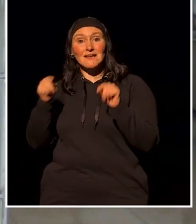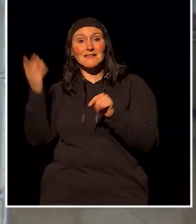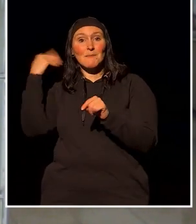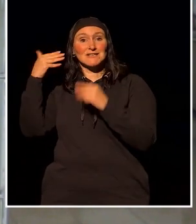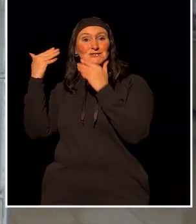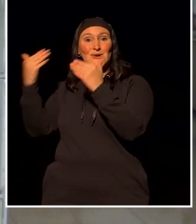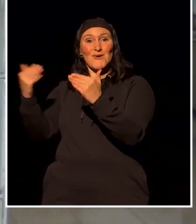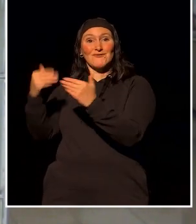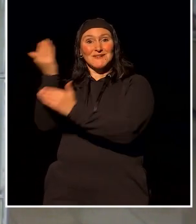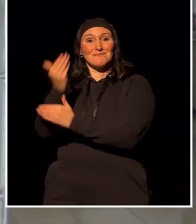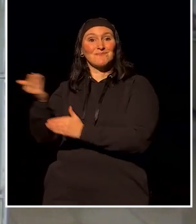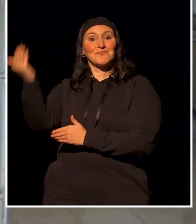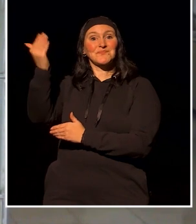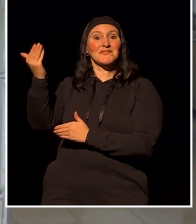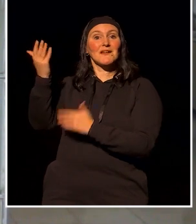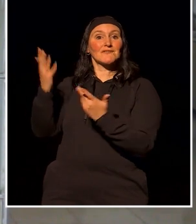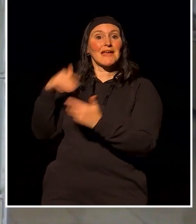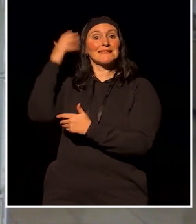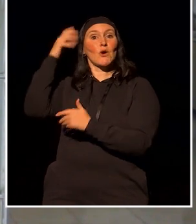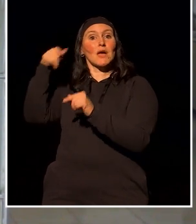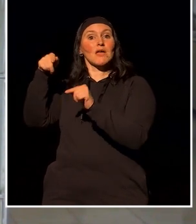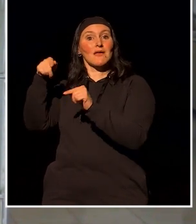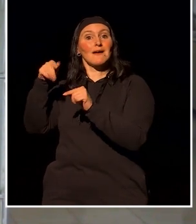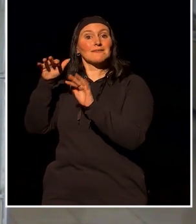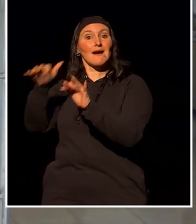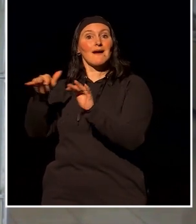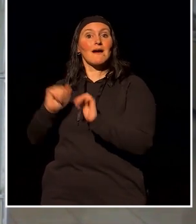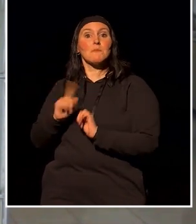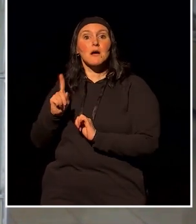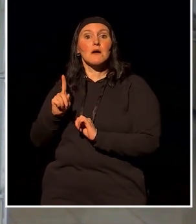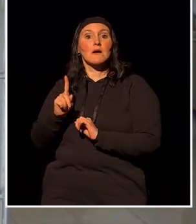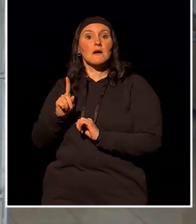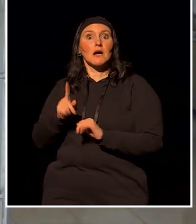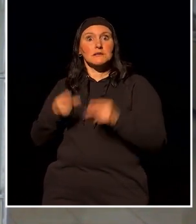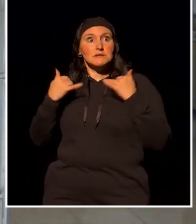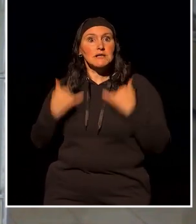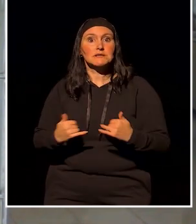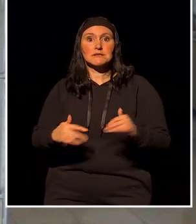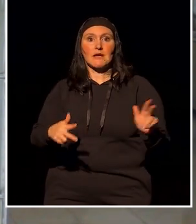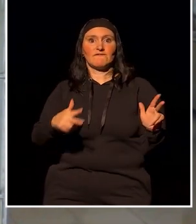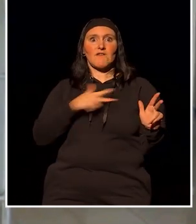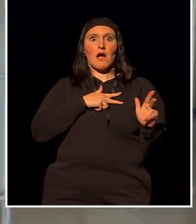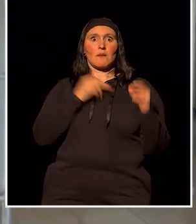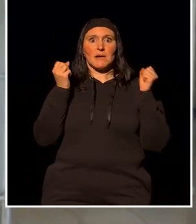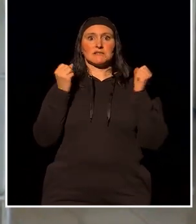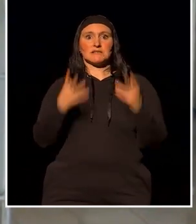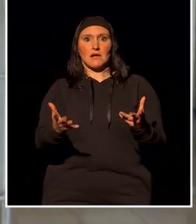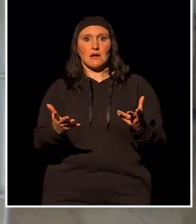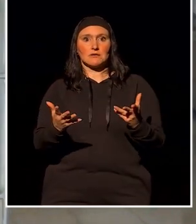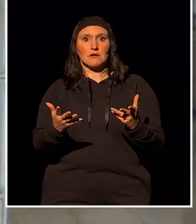ist und dass diese